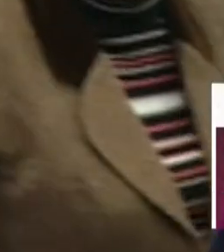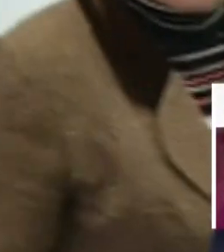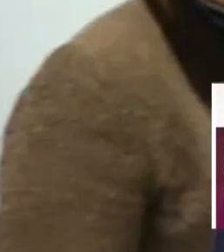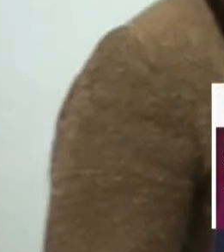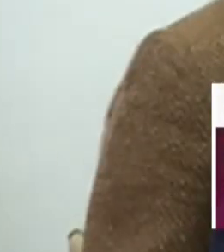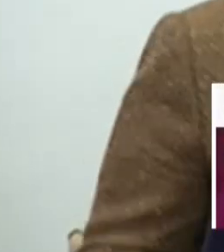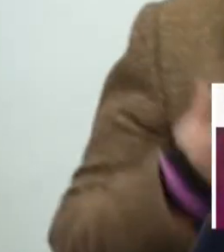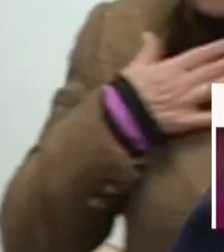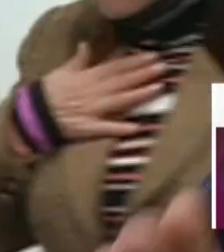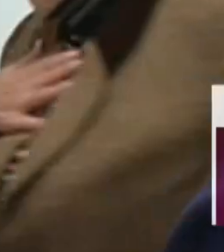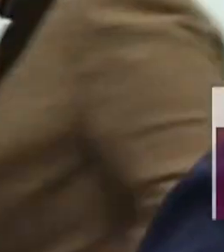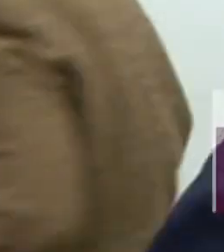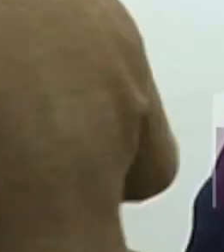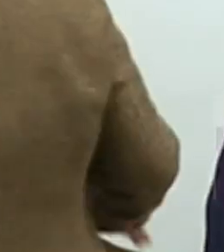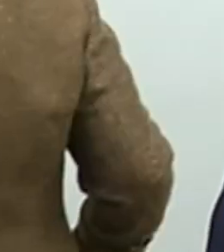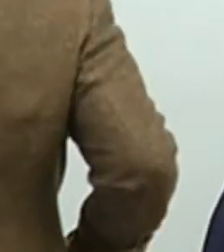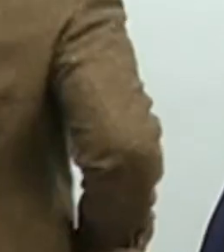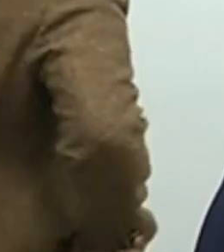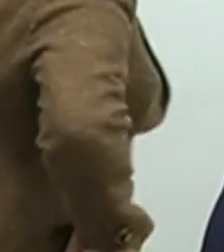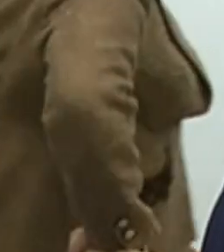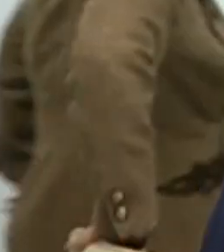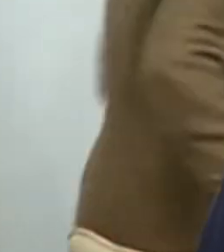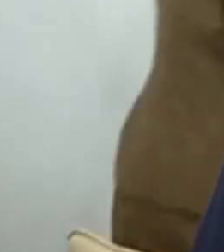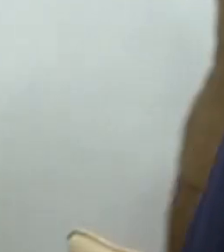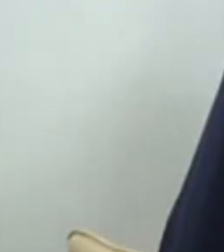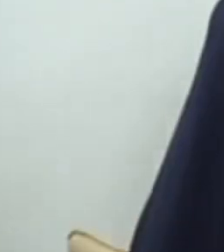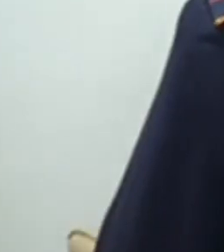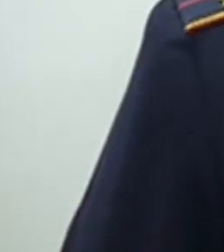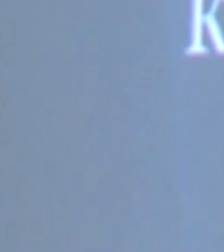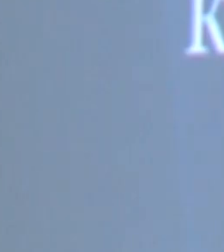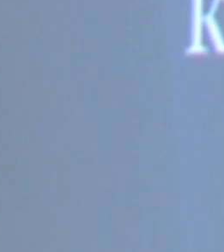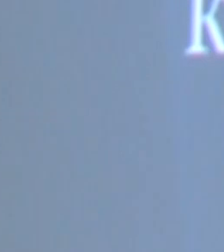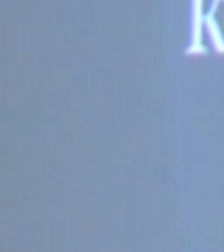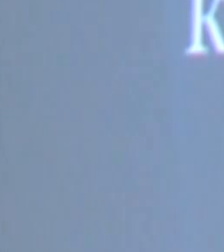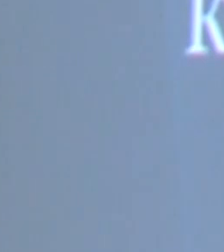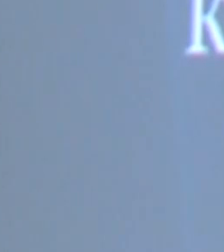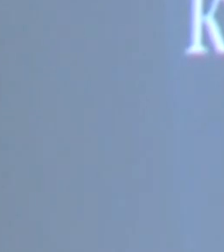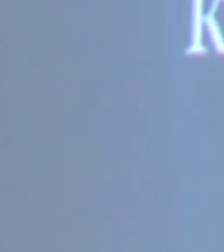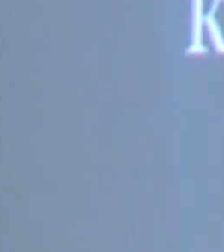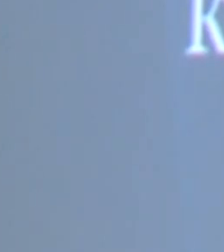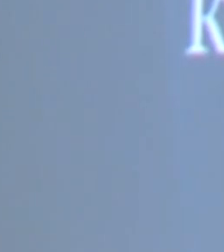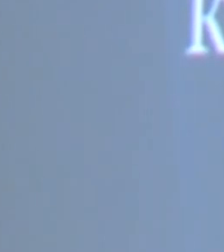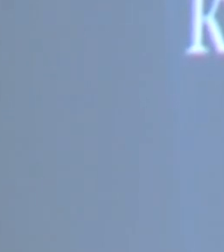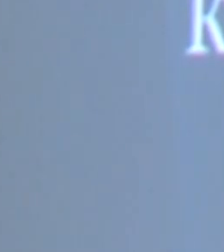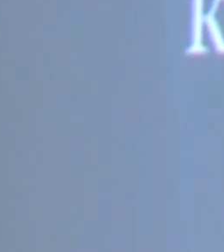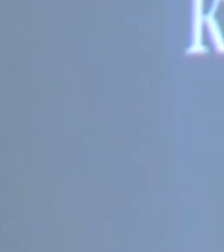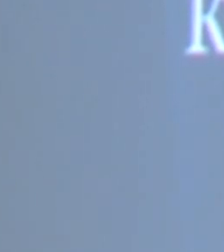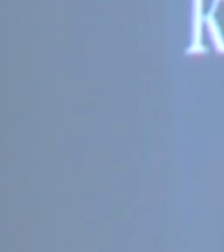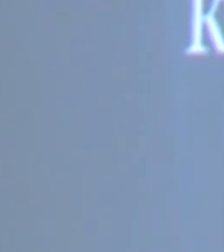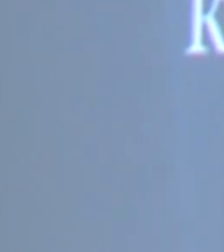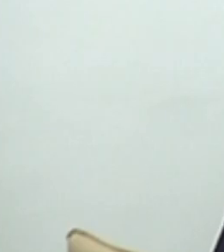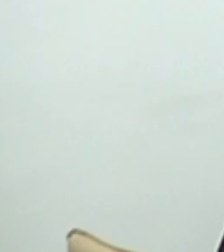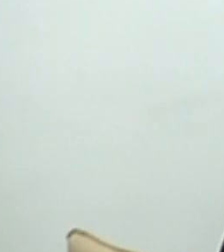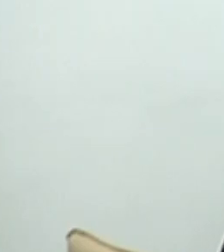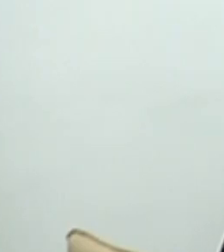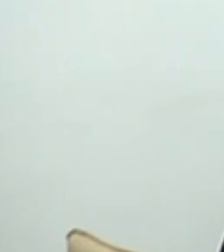туристердің отыратын не дисплей барлық керек бар ғой заттарымыз ішінде. Негізінде таксилермен ғой